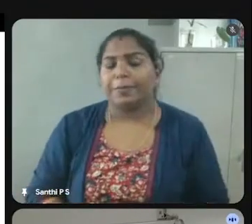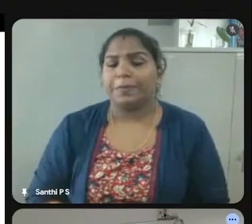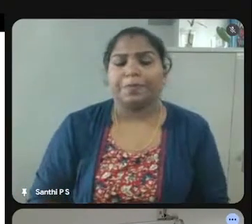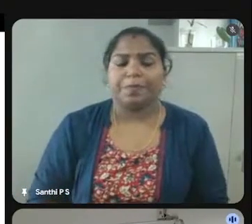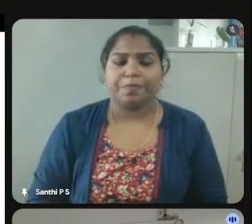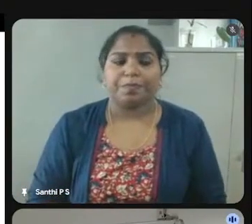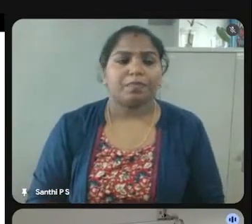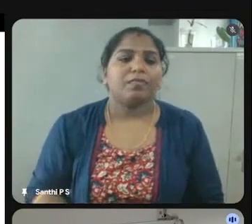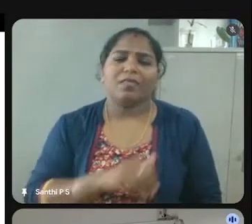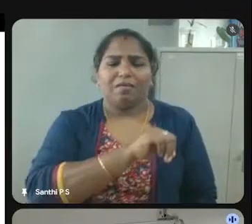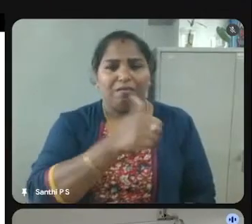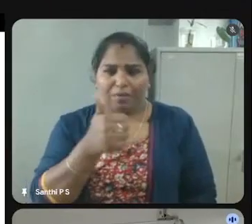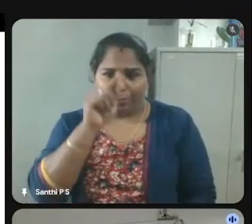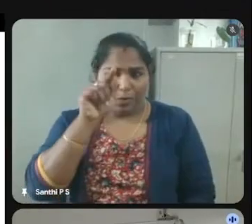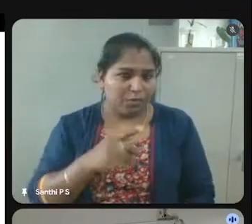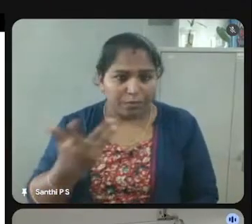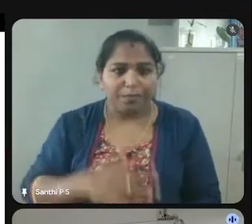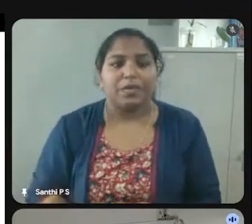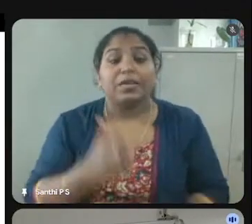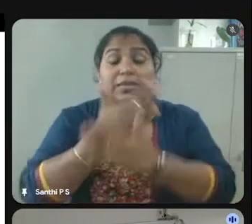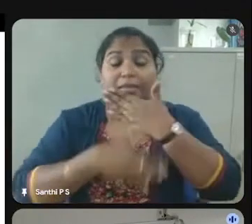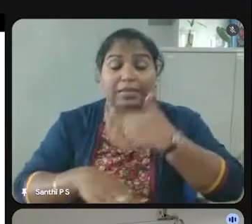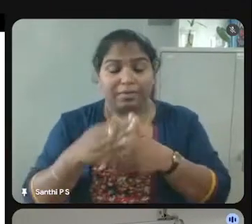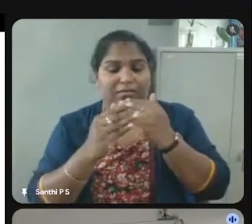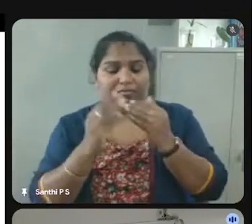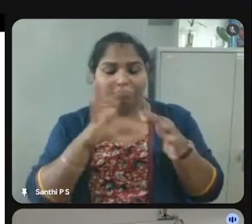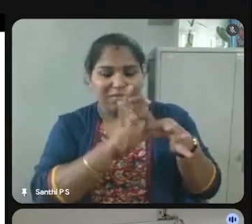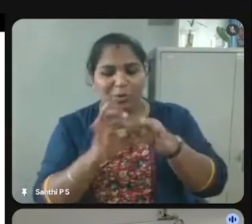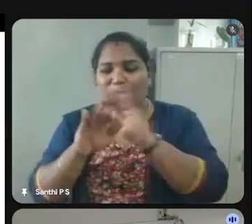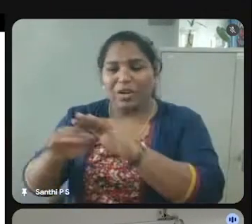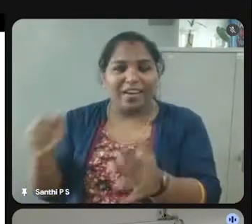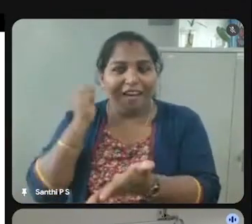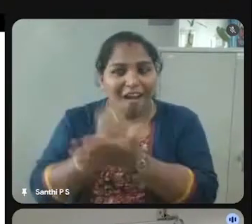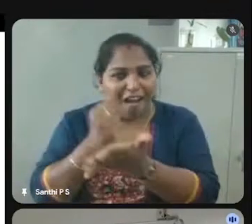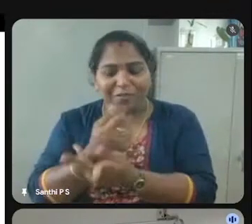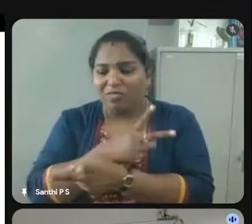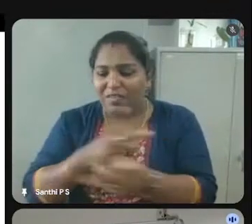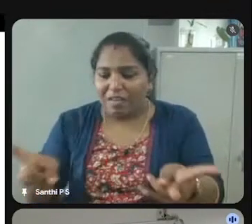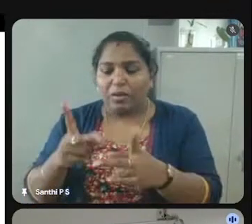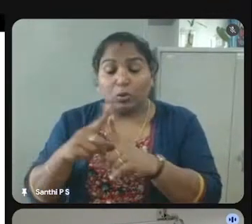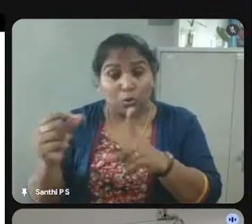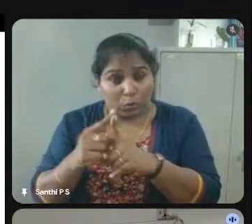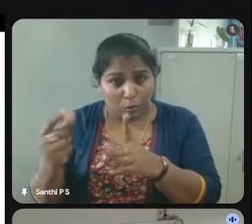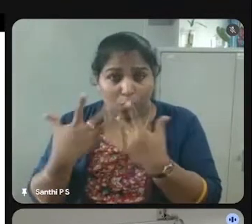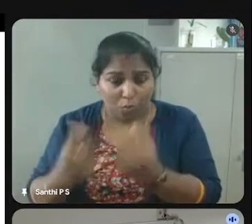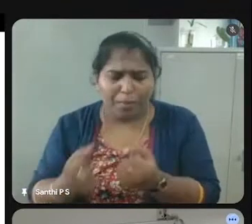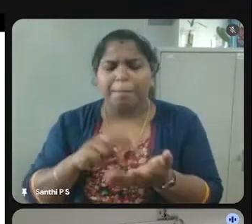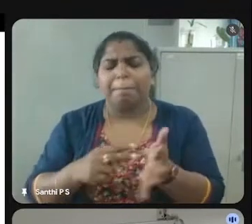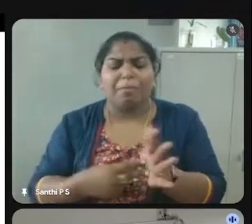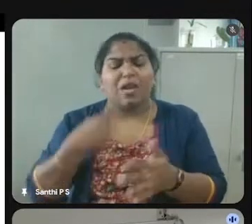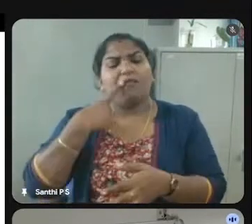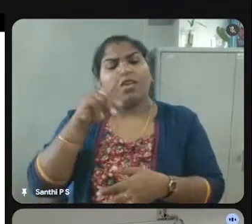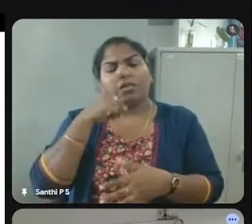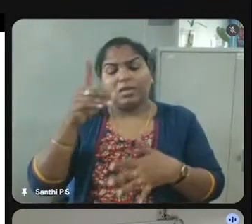പറഞ്ഞാല് ഭിന്നശേഷിയുമായിട്ട് ബന്ധപ്പെട്ട് കുഞ്ഞിന്റെ ആവശ്യങ്ങൾ നിറവേറ്റേണ്ടി വരുമ്പോൾ തന്നെ നമ്മുടെ ആരോഗ്യം, അല്ലെങ്കിൽ നമ്മുടെ മാനസികമായ ശാരീരികമായ ഏത്